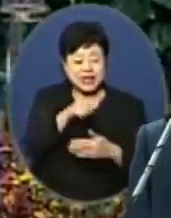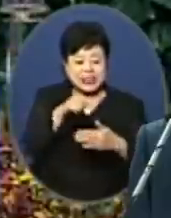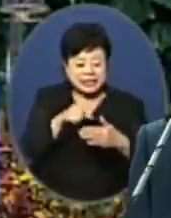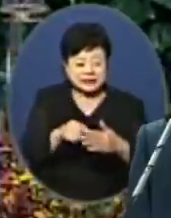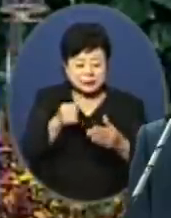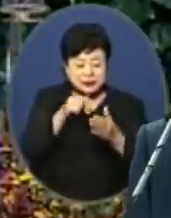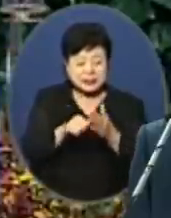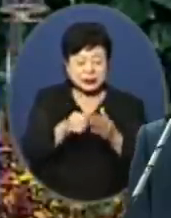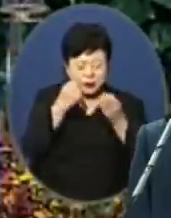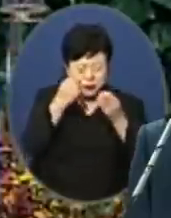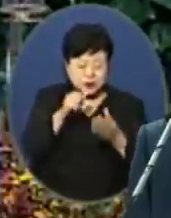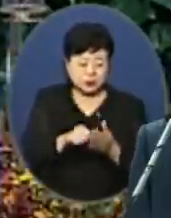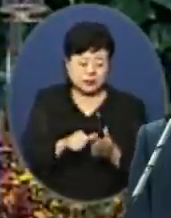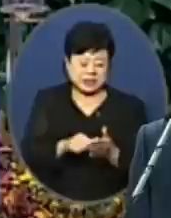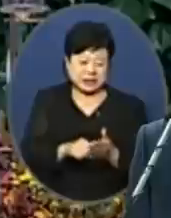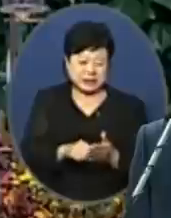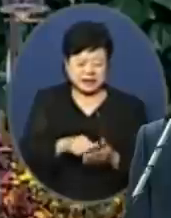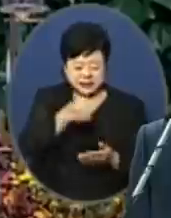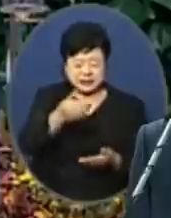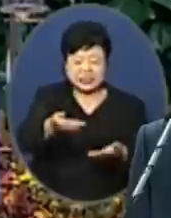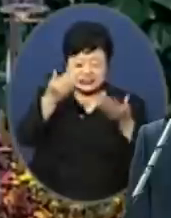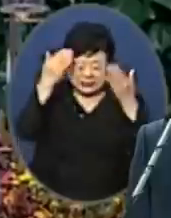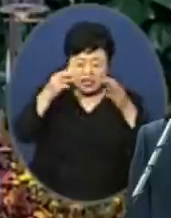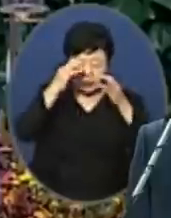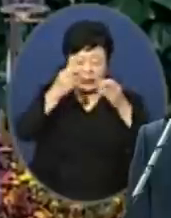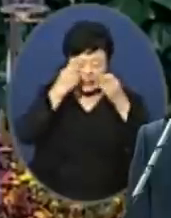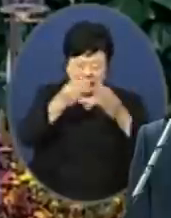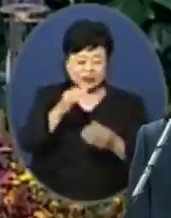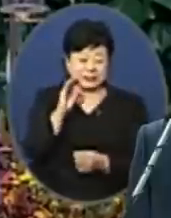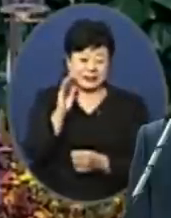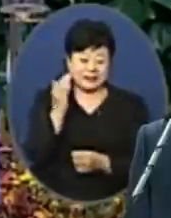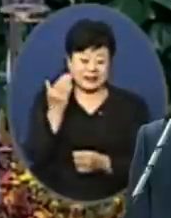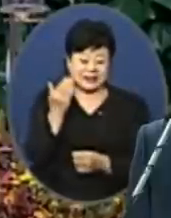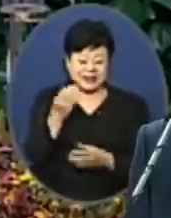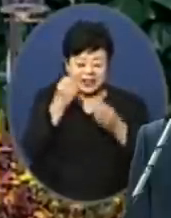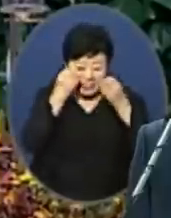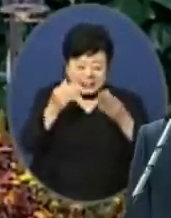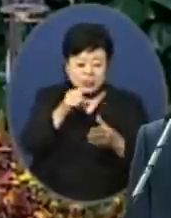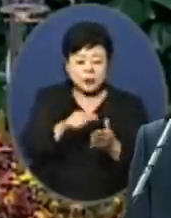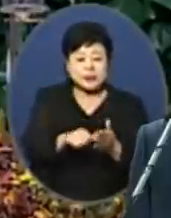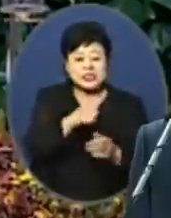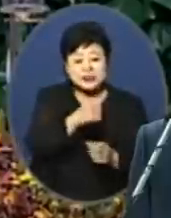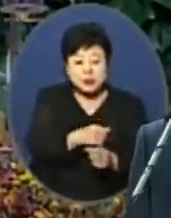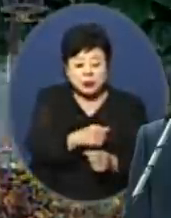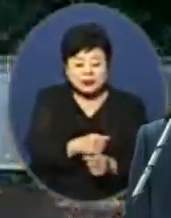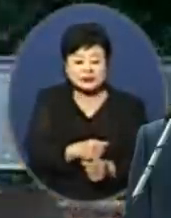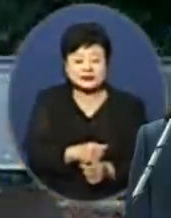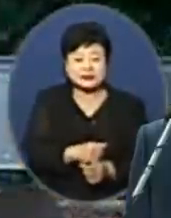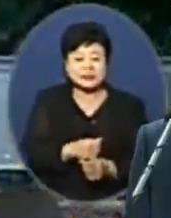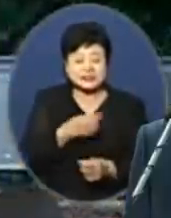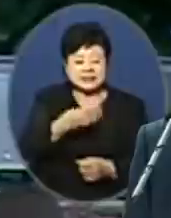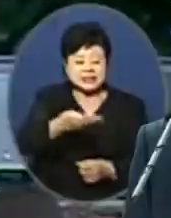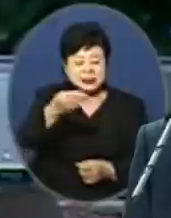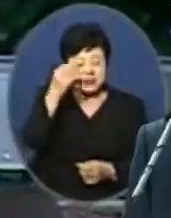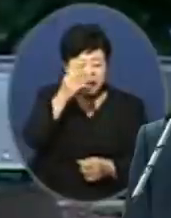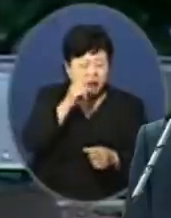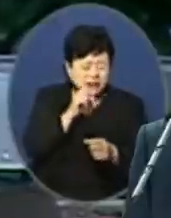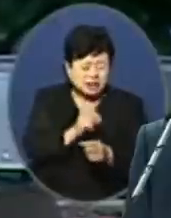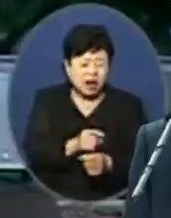있으면 새로운 피조물이라. 이전 것은 지나갔으니 보라 새것이 되었다. 새로운 피조물은 4차원의